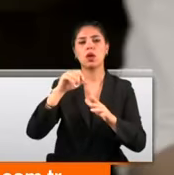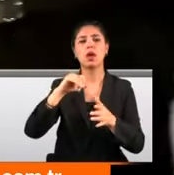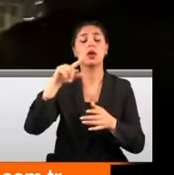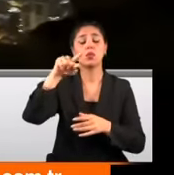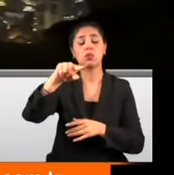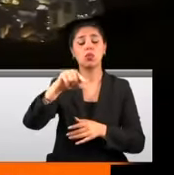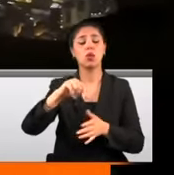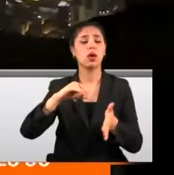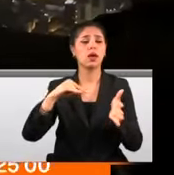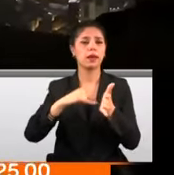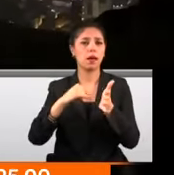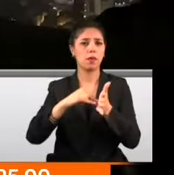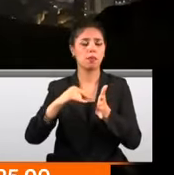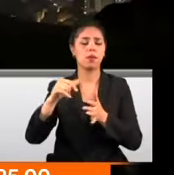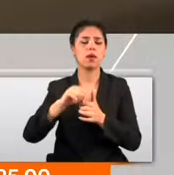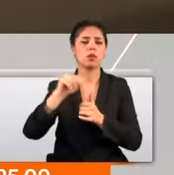Nur Dağı.